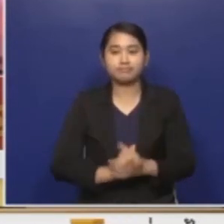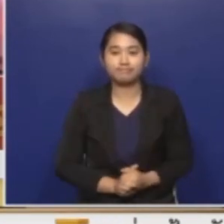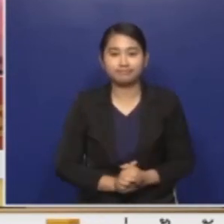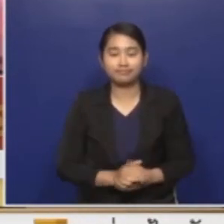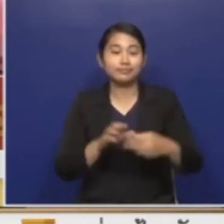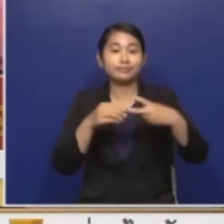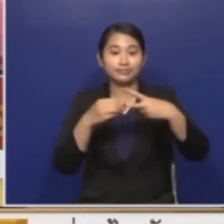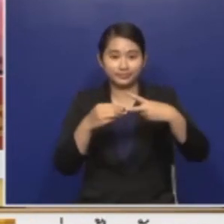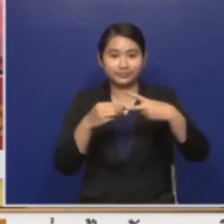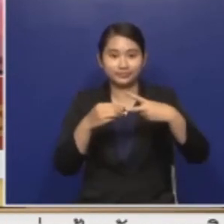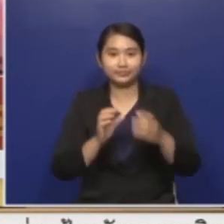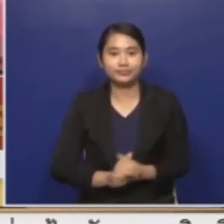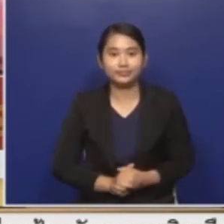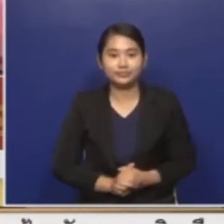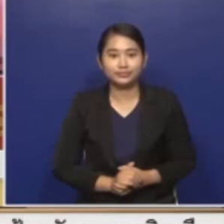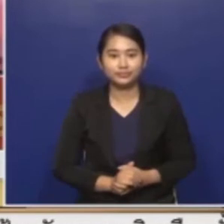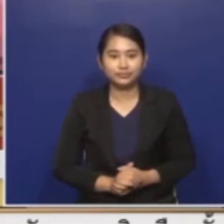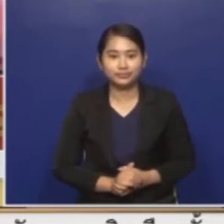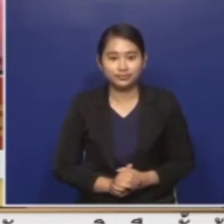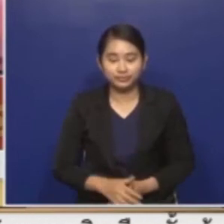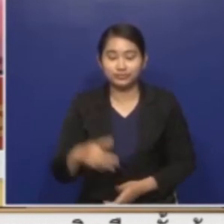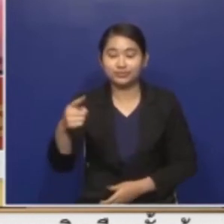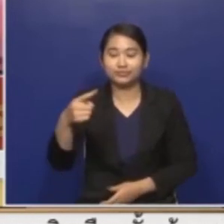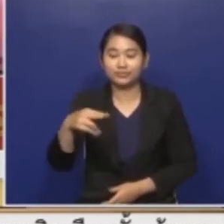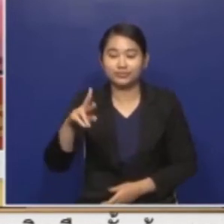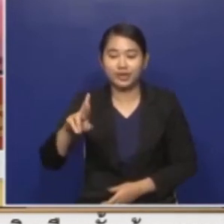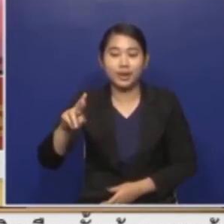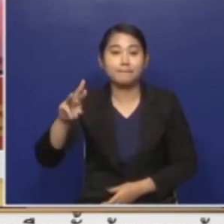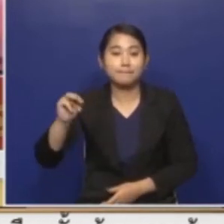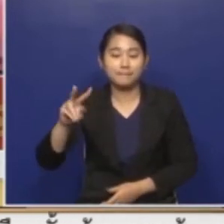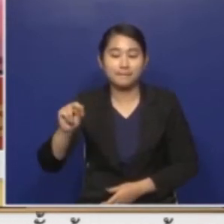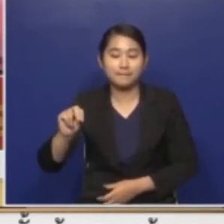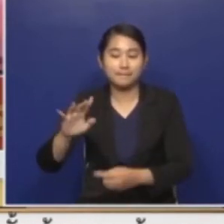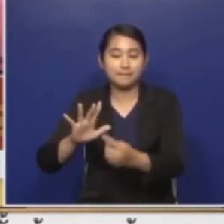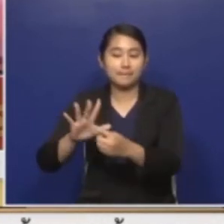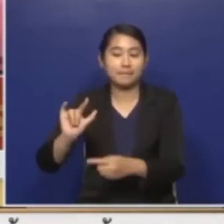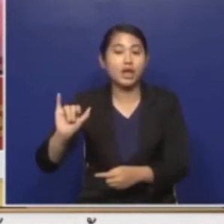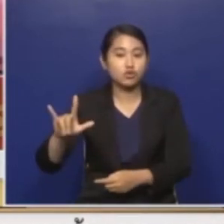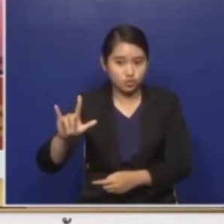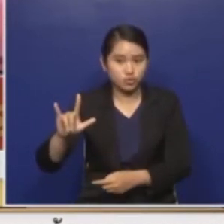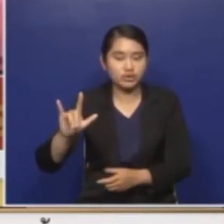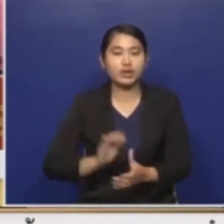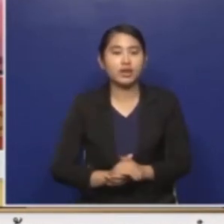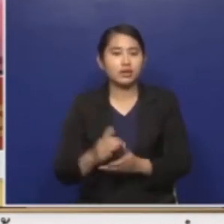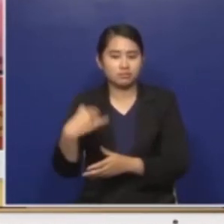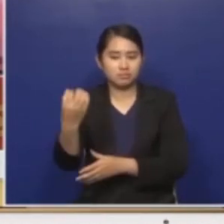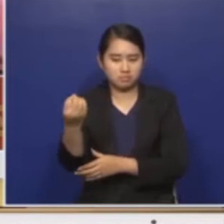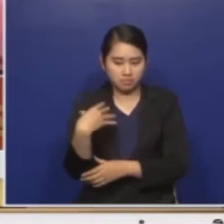ผมได้รับเรื่องร้องเรียนจากท่านธรรมนูญวงประเสริฐรองประธานสภาองค์การบริหารส่วนตำบลขุนศรีครับ